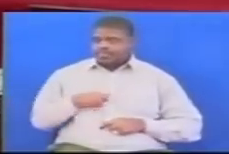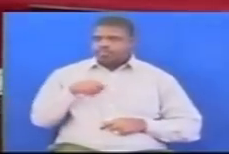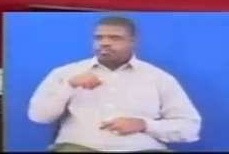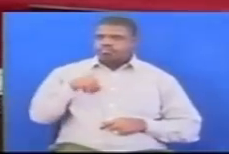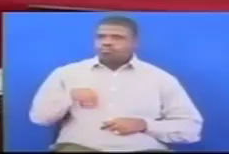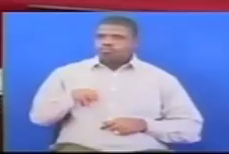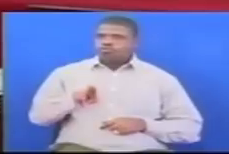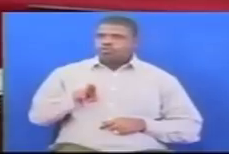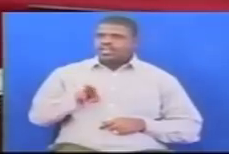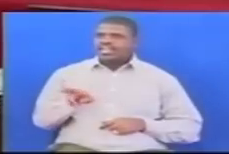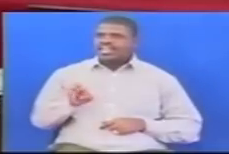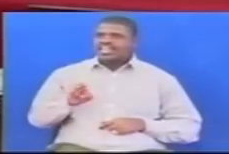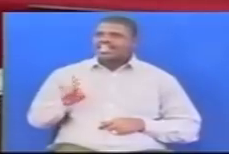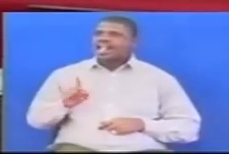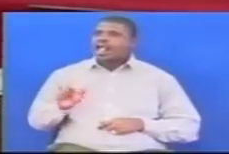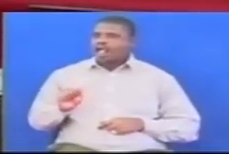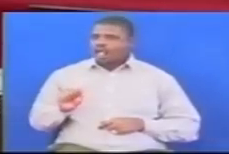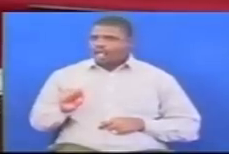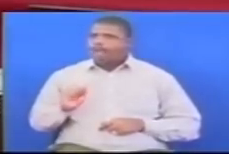tuna mradi,